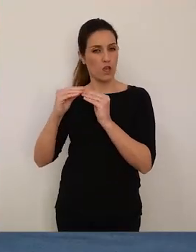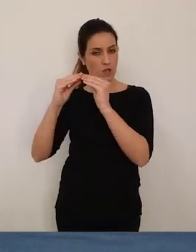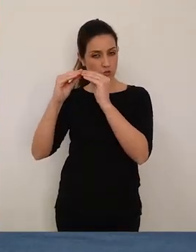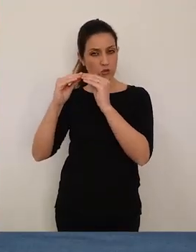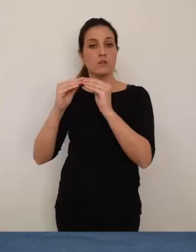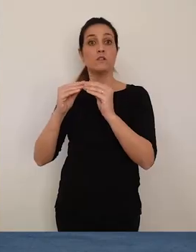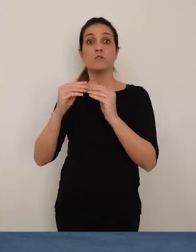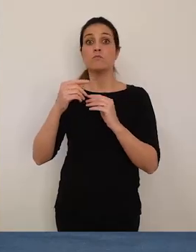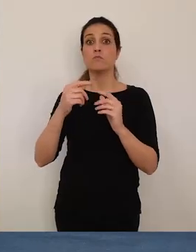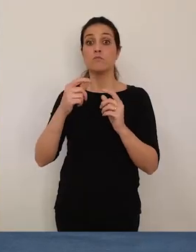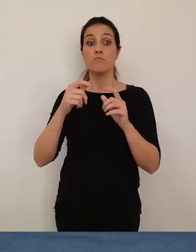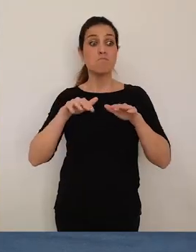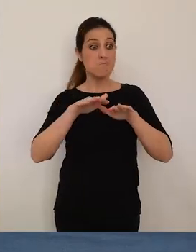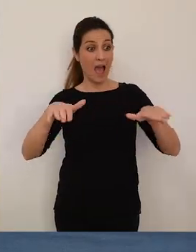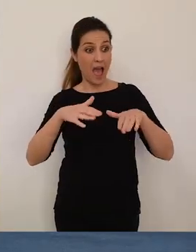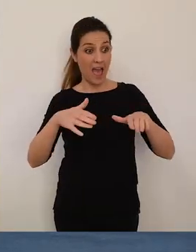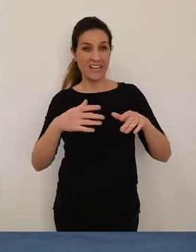attacchi nemici provenienti dal mare.